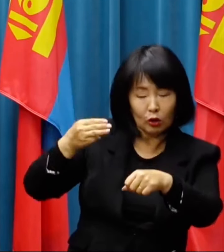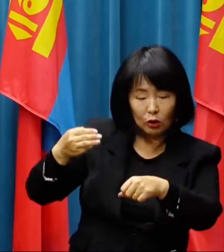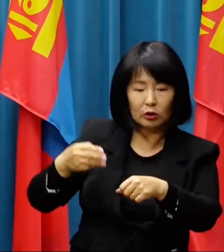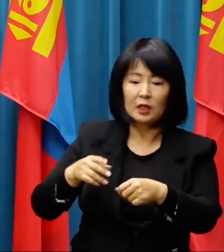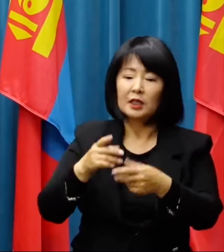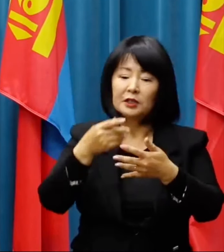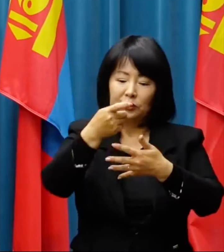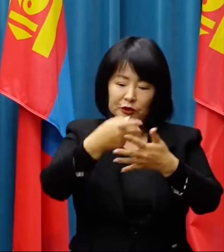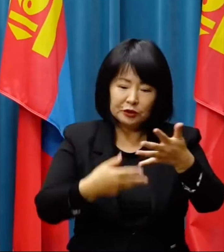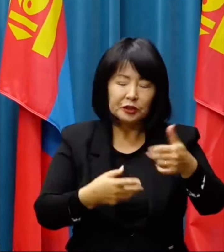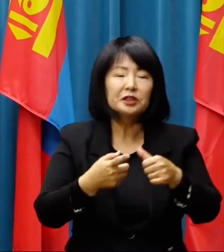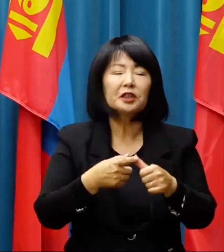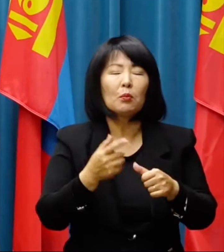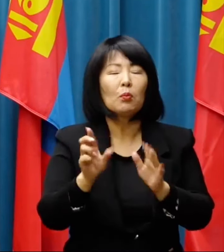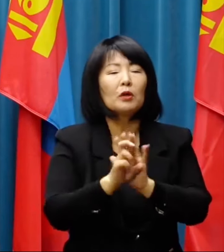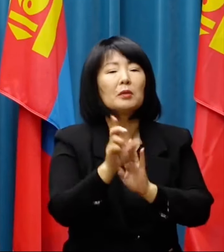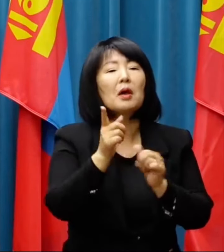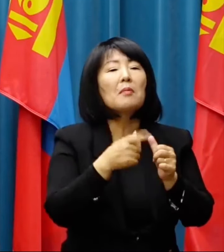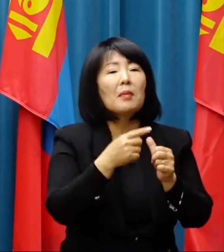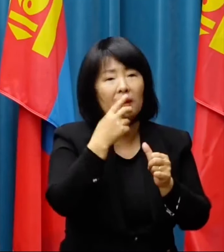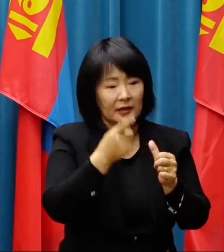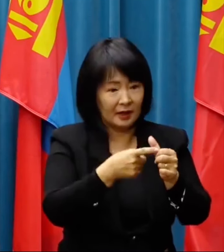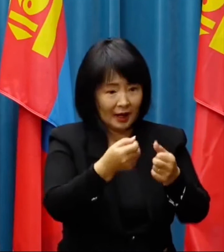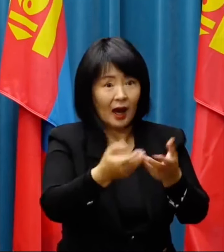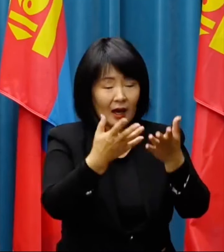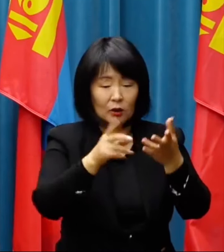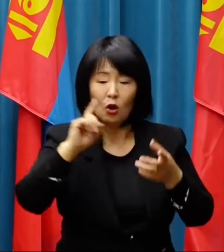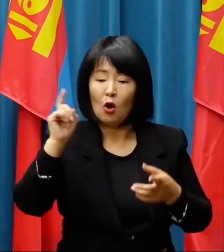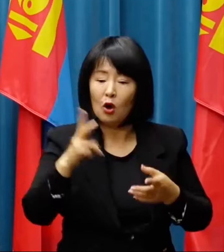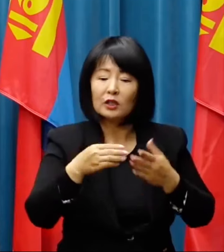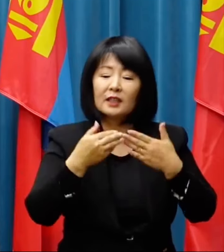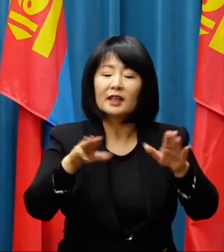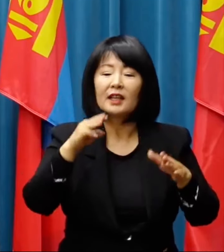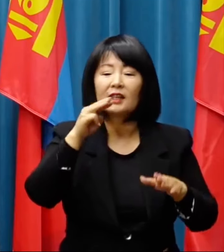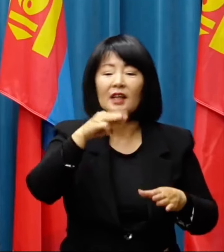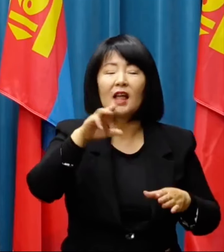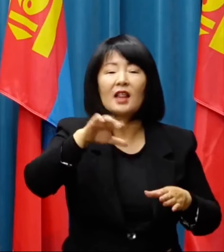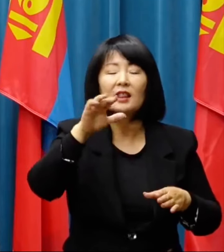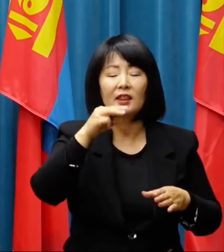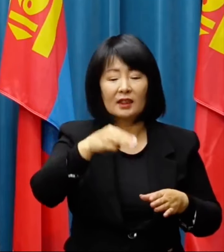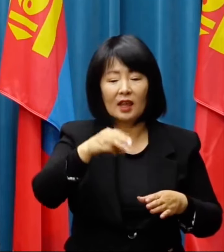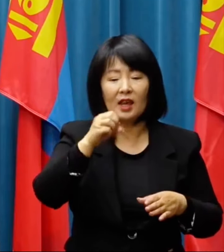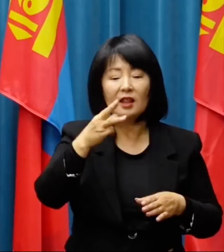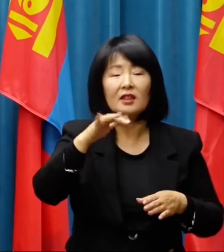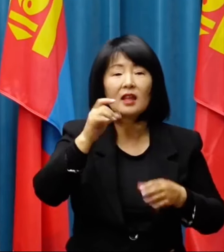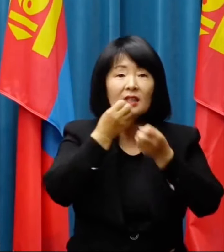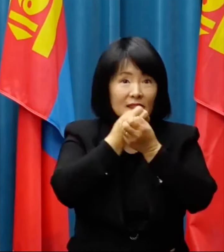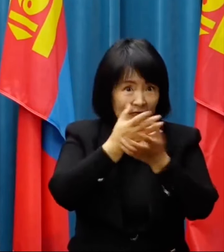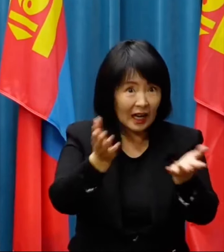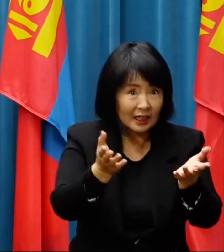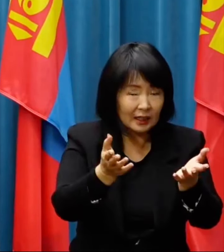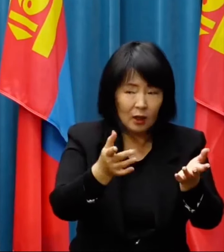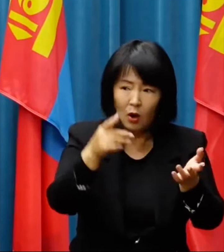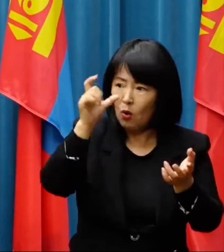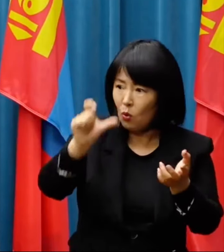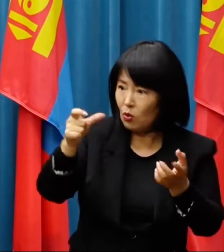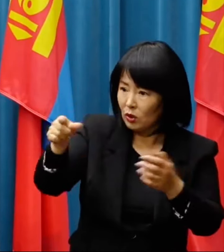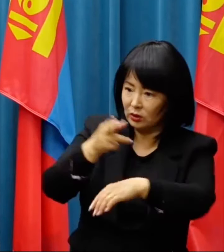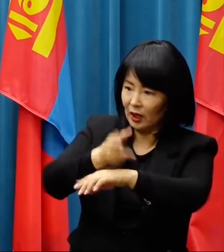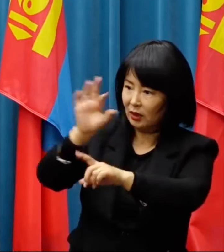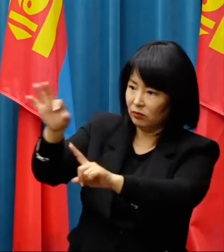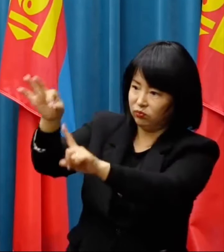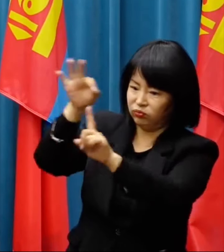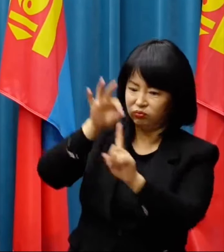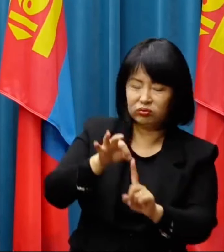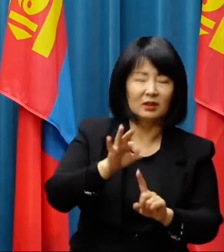шорт листийг гаргана. Хоёр дахь үе шат бол нээлттэй тендерүүдийг шууд зарлж эхлэнэ гэсэн. Энэ бол хин нэгэн хүнийг гүйцэтгэх цагирлаар томилох